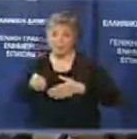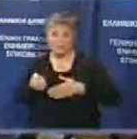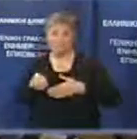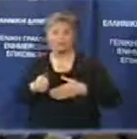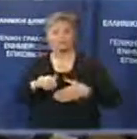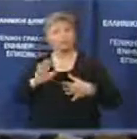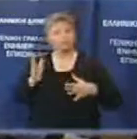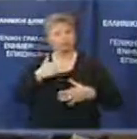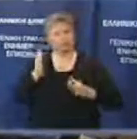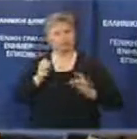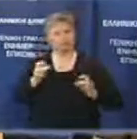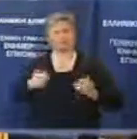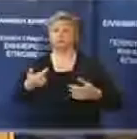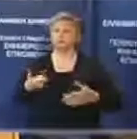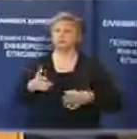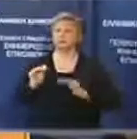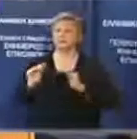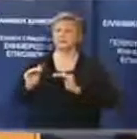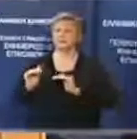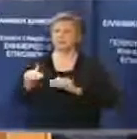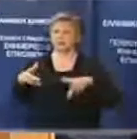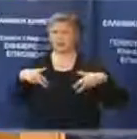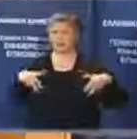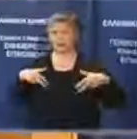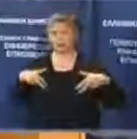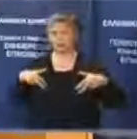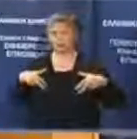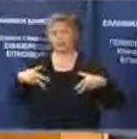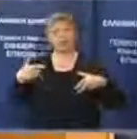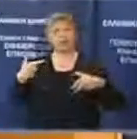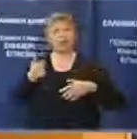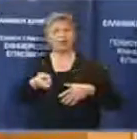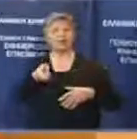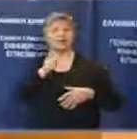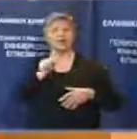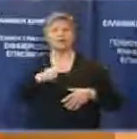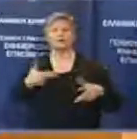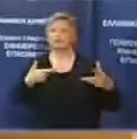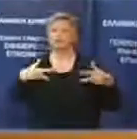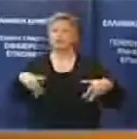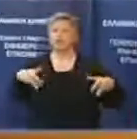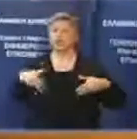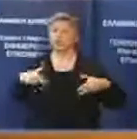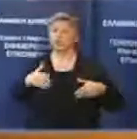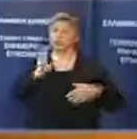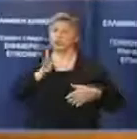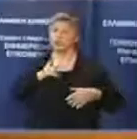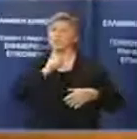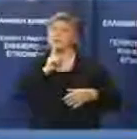το πρόσωπό του ή δεν τον αποπέμψει, θα μπορεί και ένας άλλος υπουργός αύριο να αποκαλεί τα Σκόπια ως Μακεδονία.